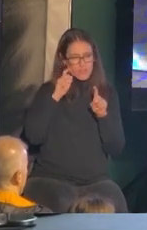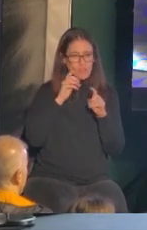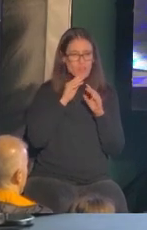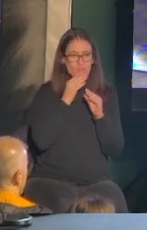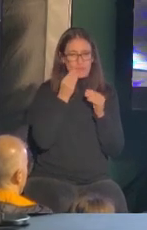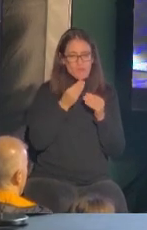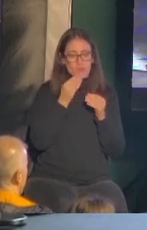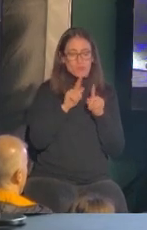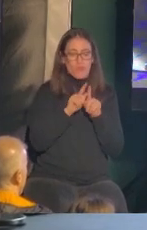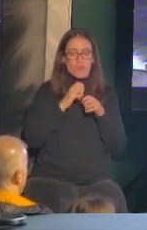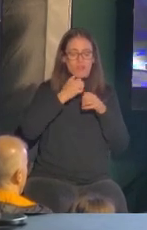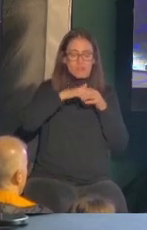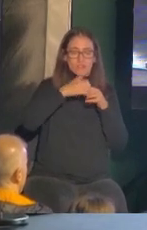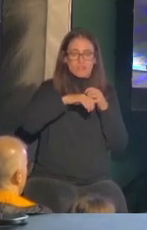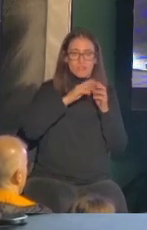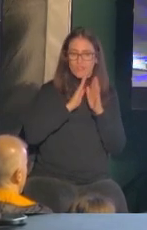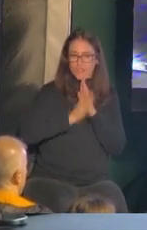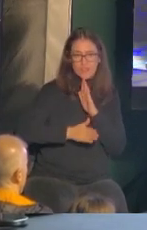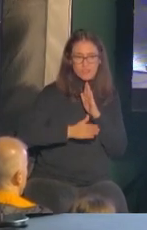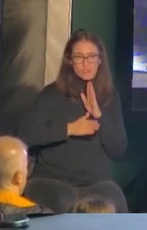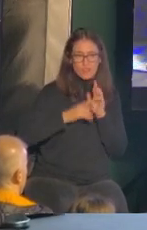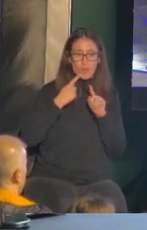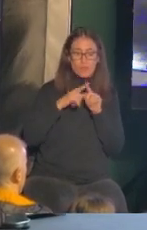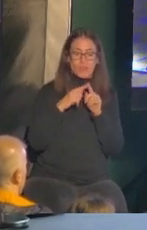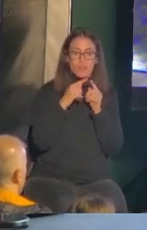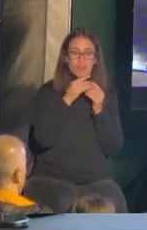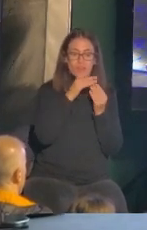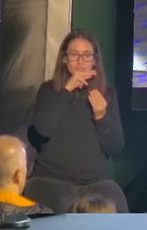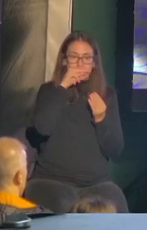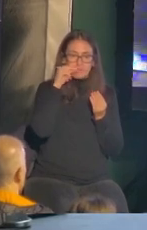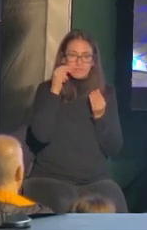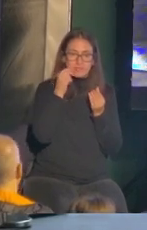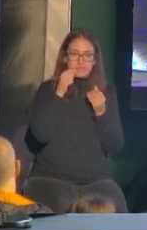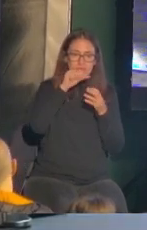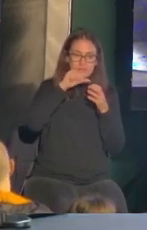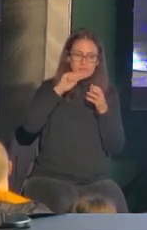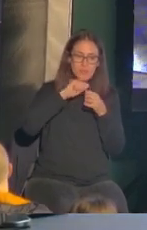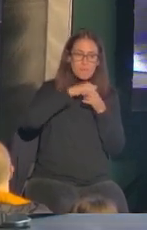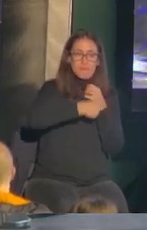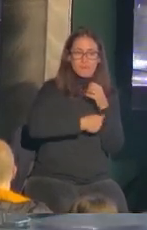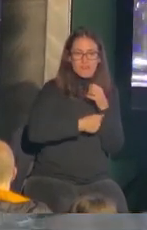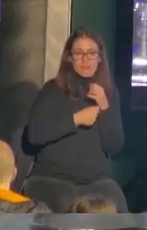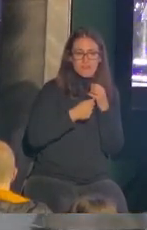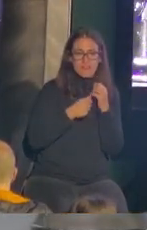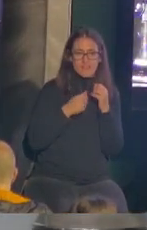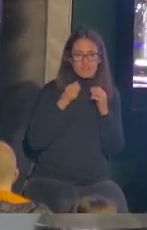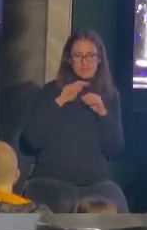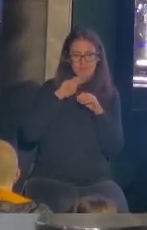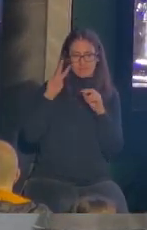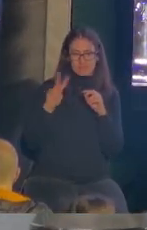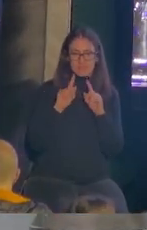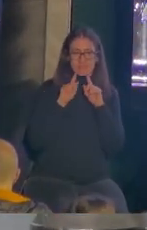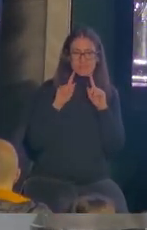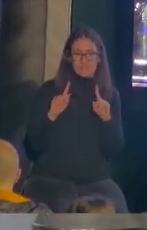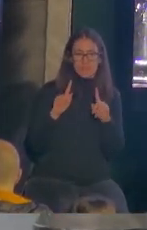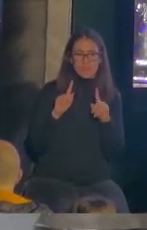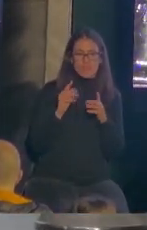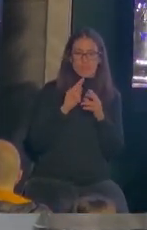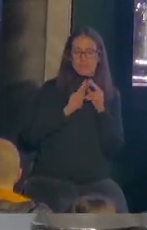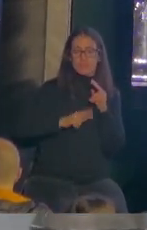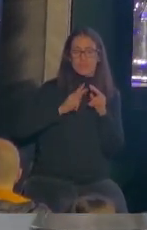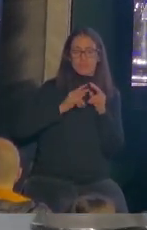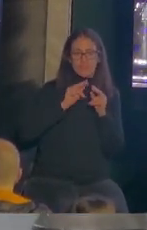que estem fent, perquè tota l'essència de les fruites està a la pell. Llavors, tot aquest oli essencial cau